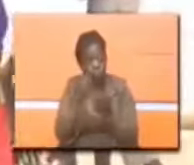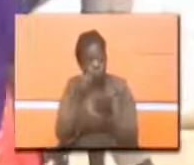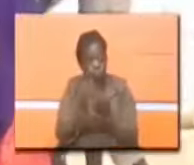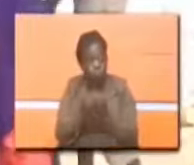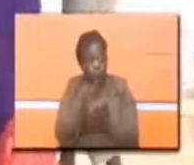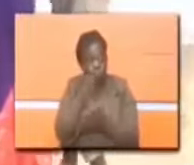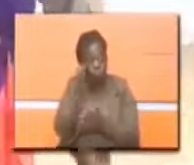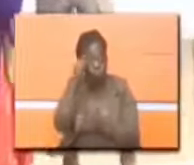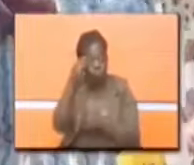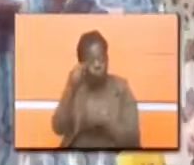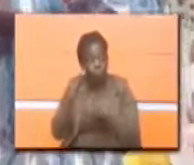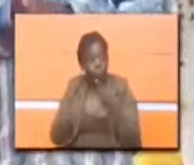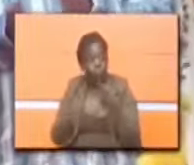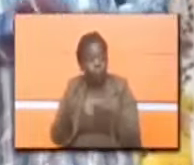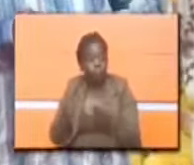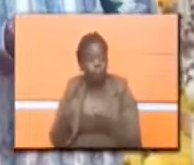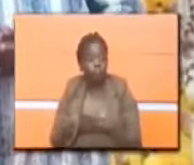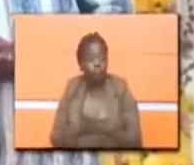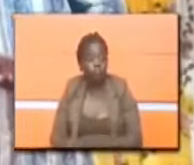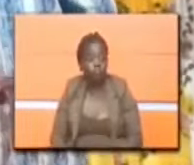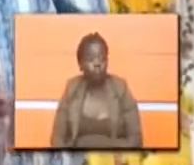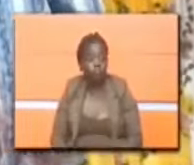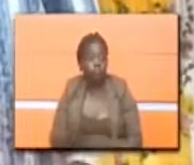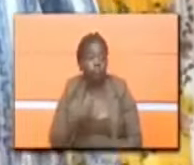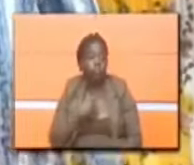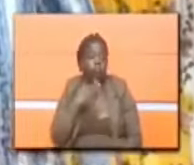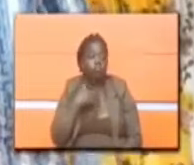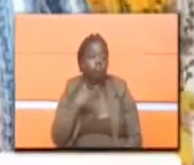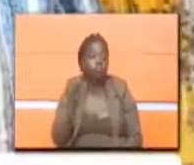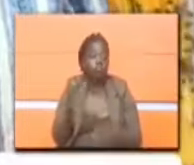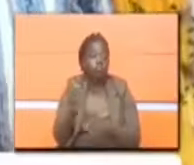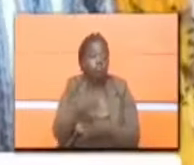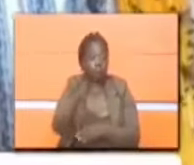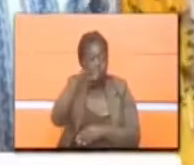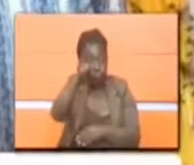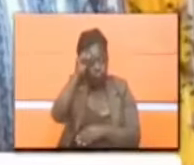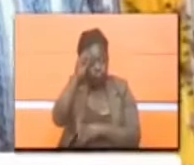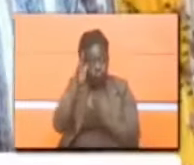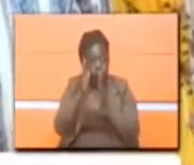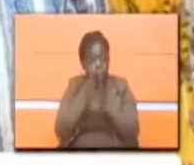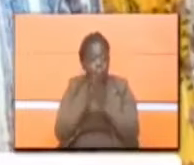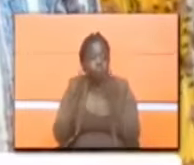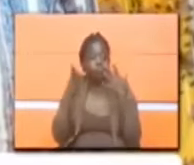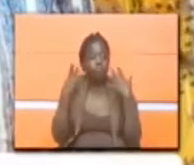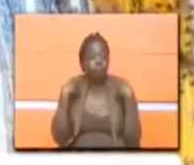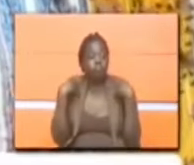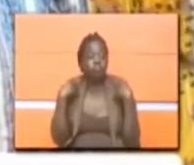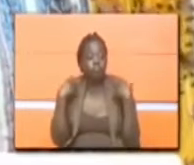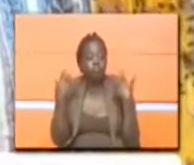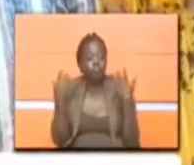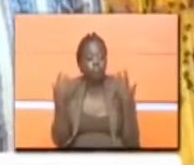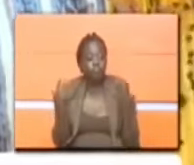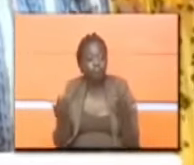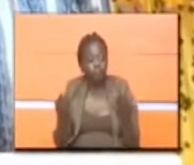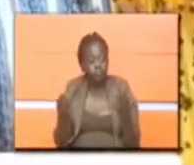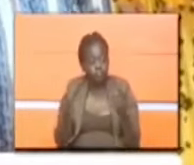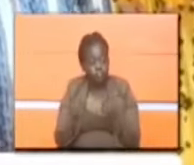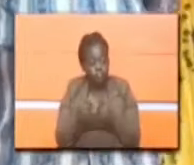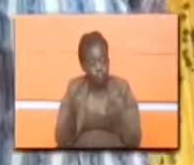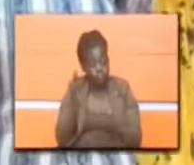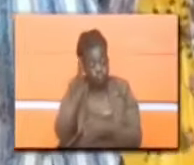abazadde okutwala kino mu maaso. I can assure you, Minister of Education and Sports recognizes the